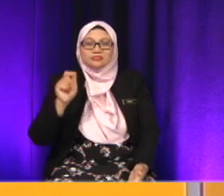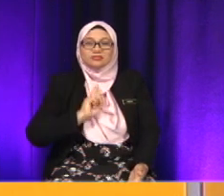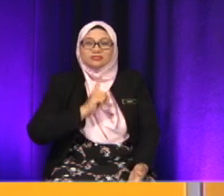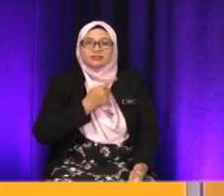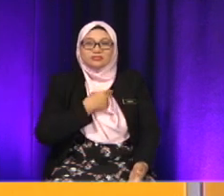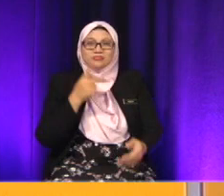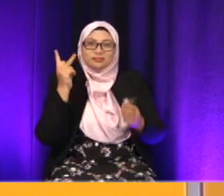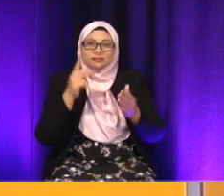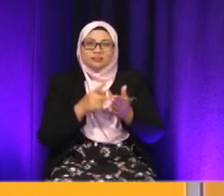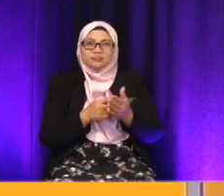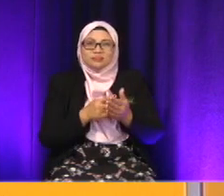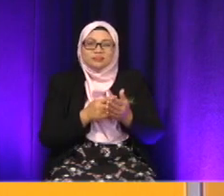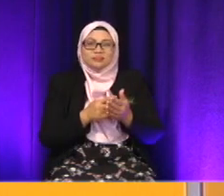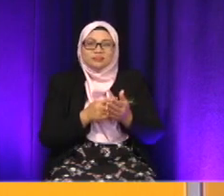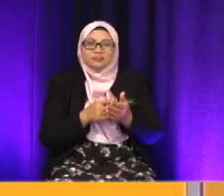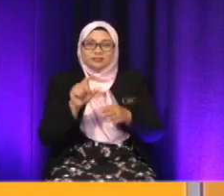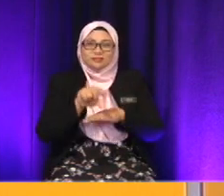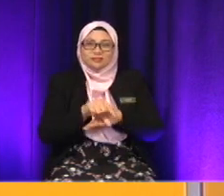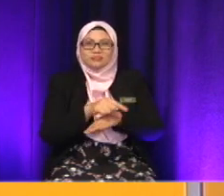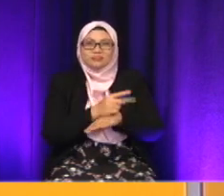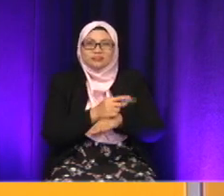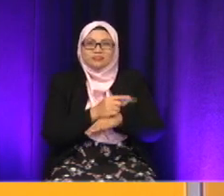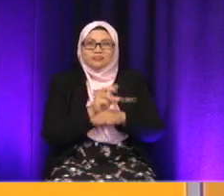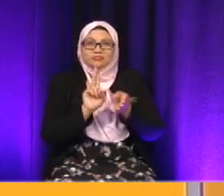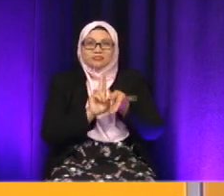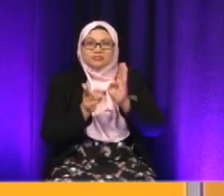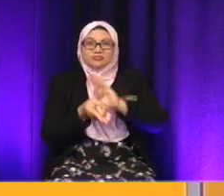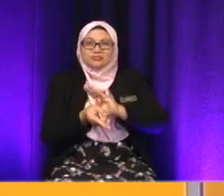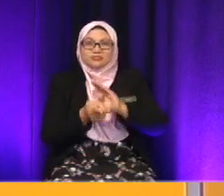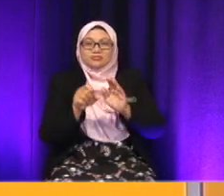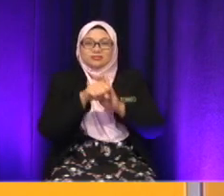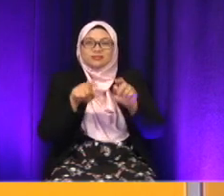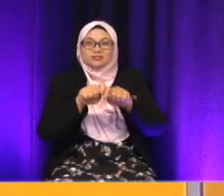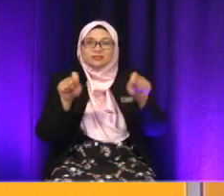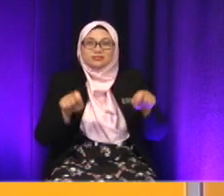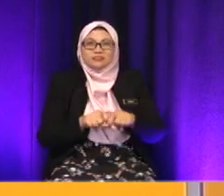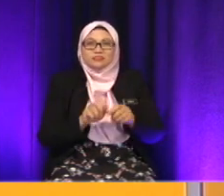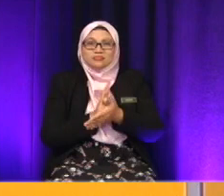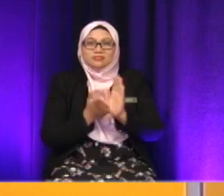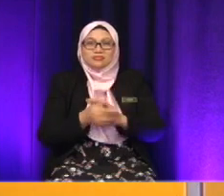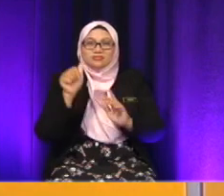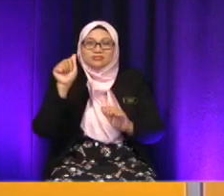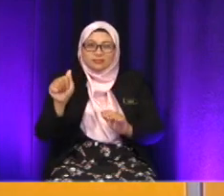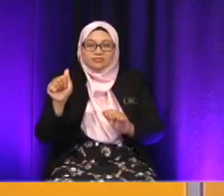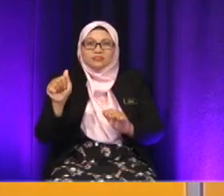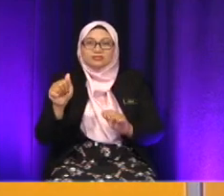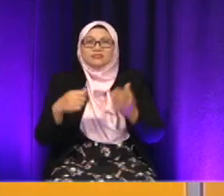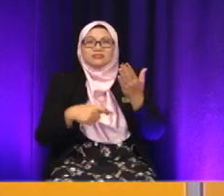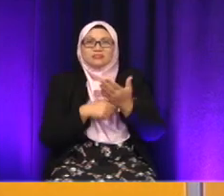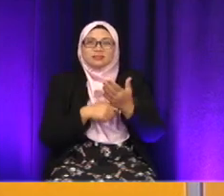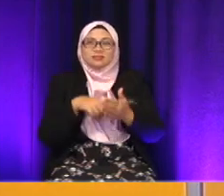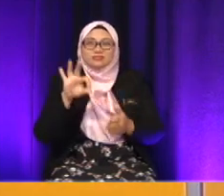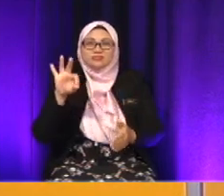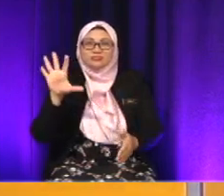pembeli ubah setempat Oke jadi nilai 82 campur 95 / 2 akan